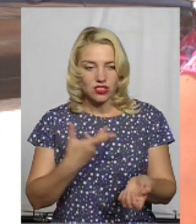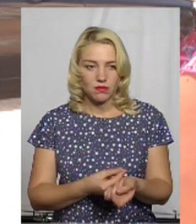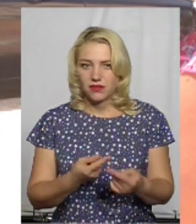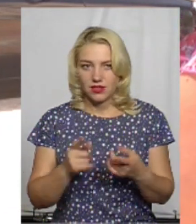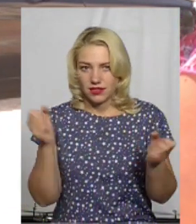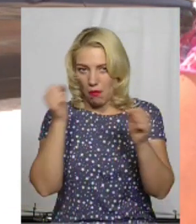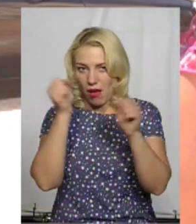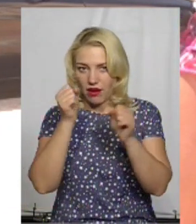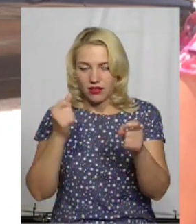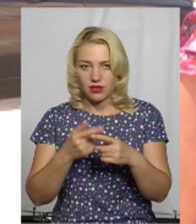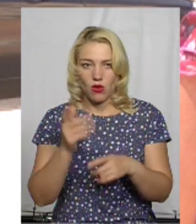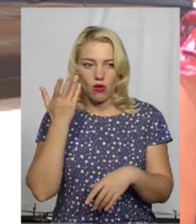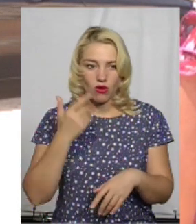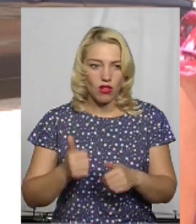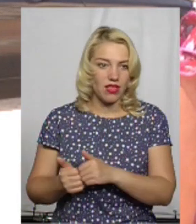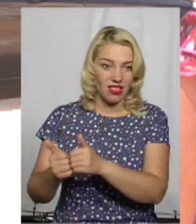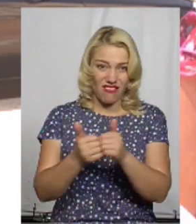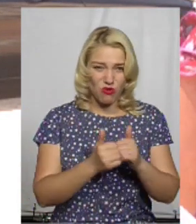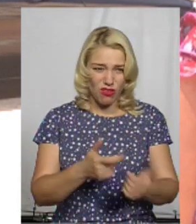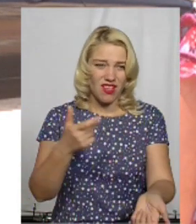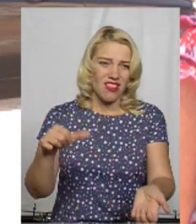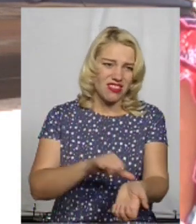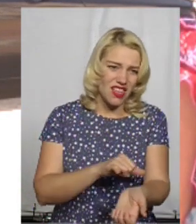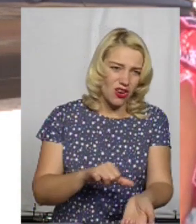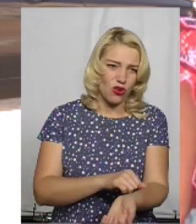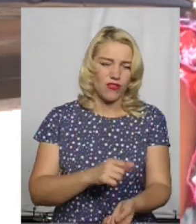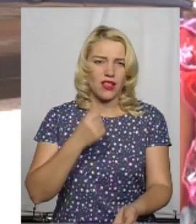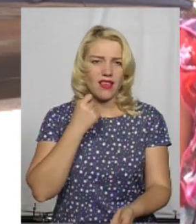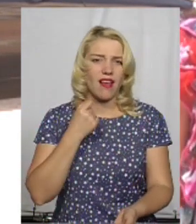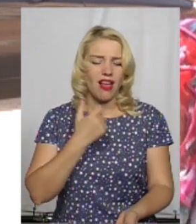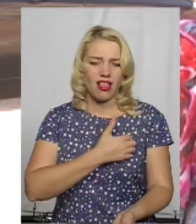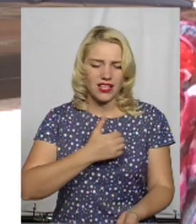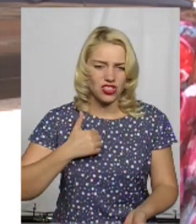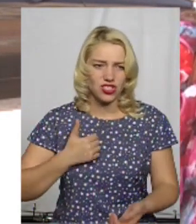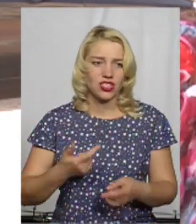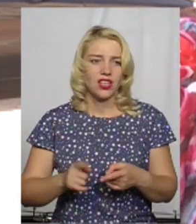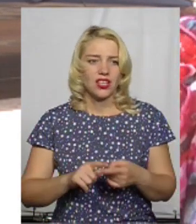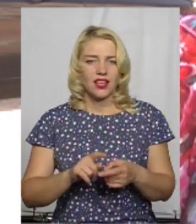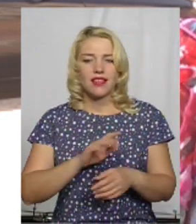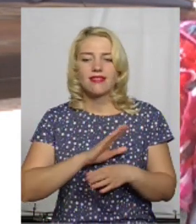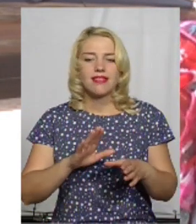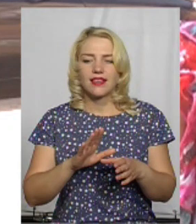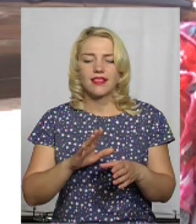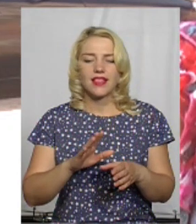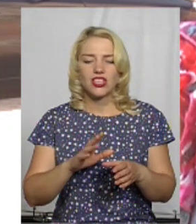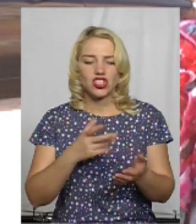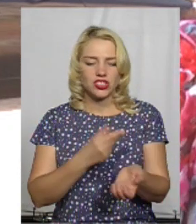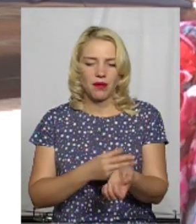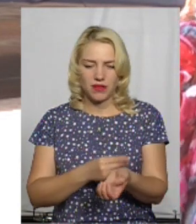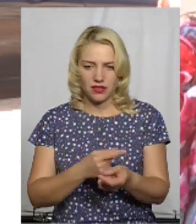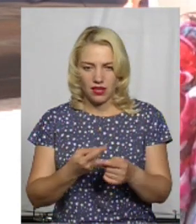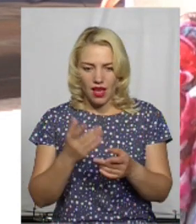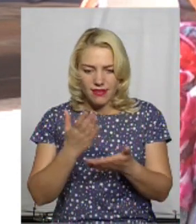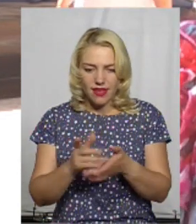маразм, коли навколо ходить море наркоманів, алкашів і нещеплених дітей. Тобто в нас є такі вислови, що інфекція розповсюджується